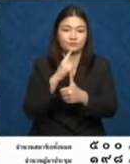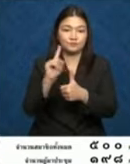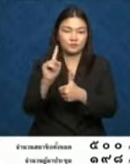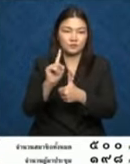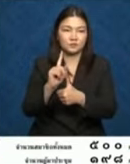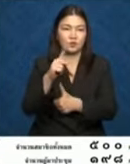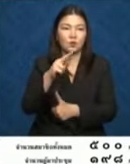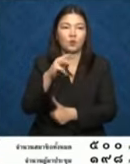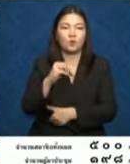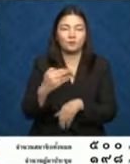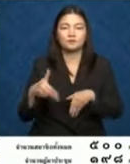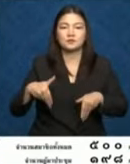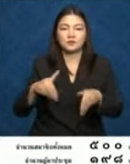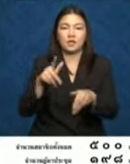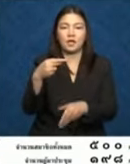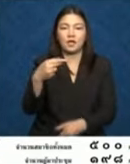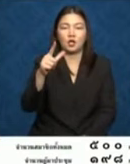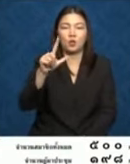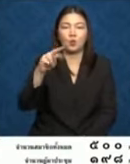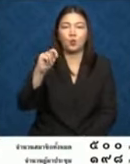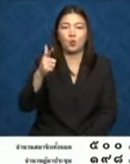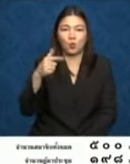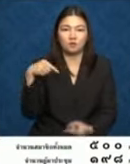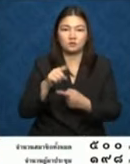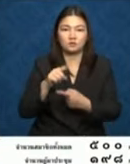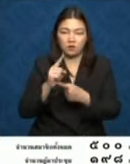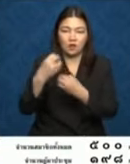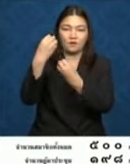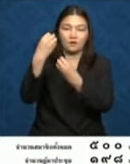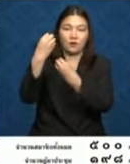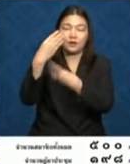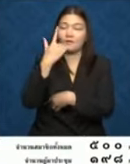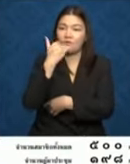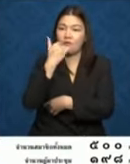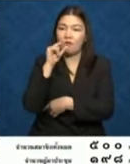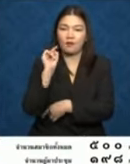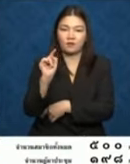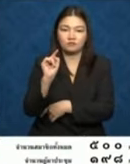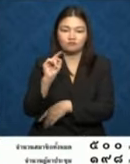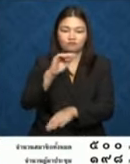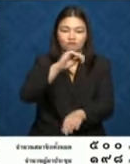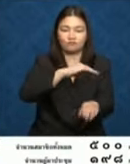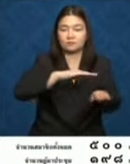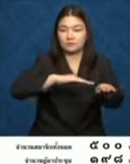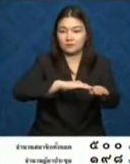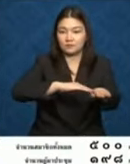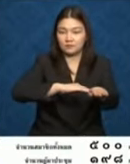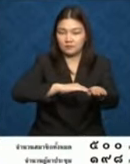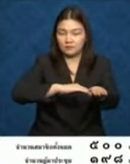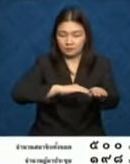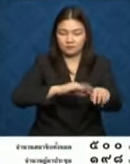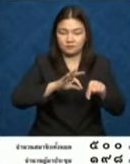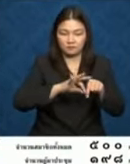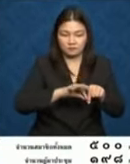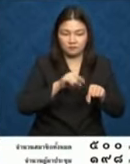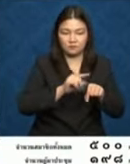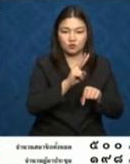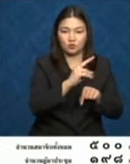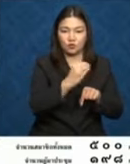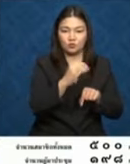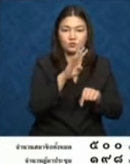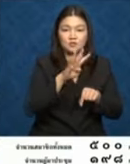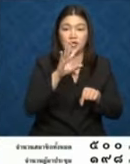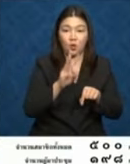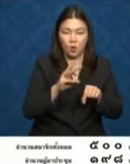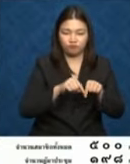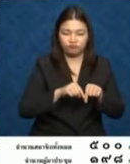งกระทรวงคมนาคมค่ะเรื่องการขอสัญญาณไฟจราจรบริเวณ3แยกจากเส้นโยธาธิการ2046เ